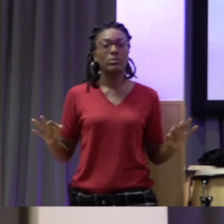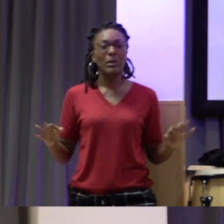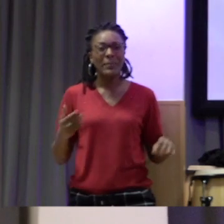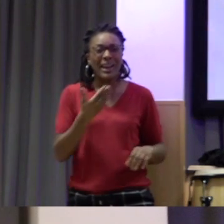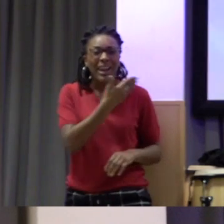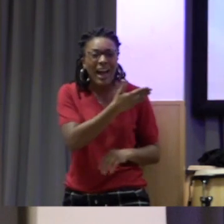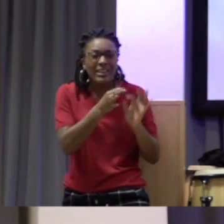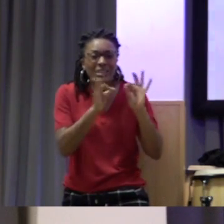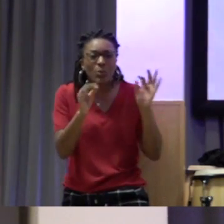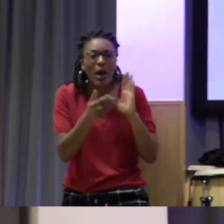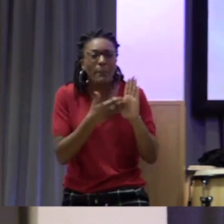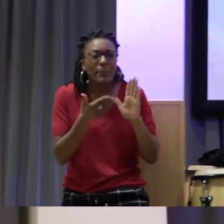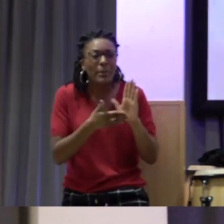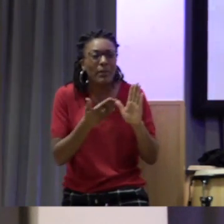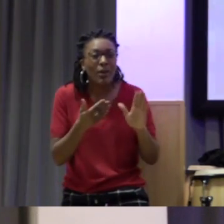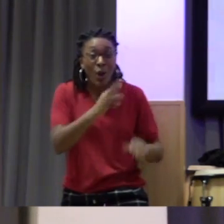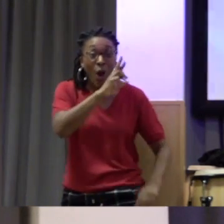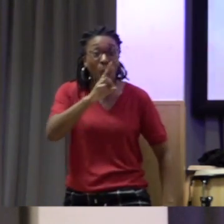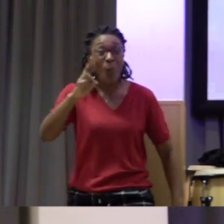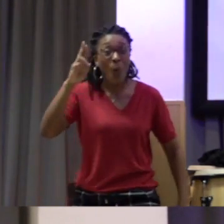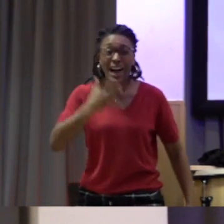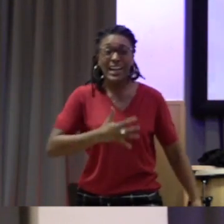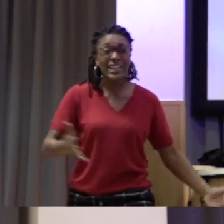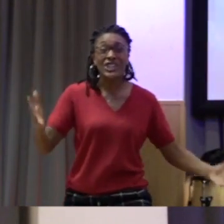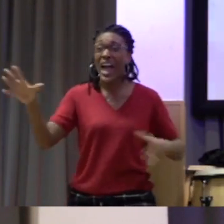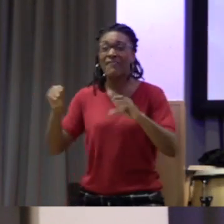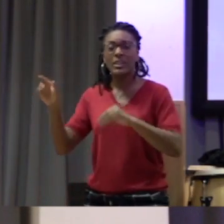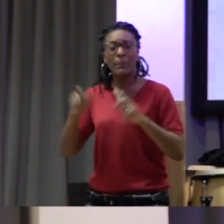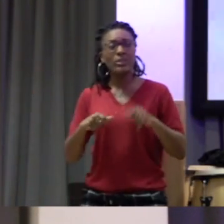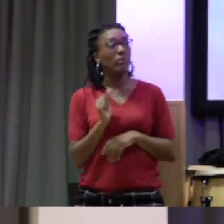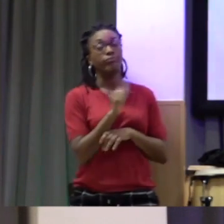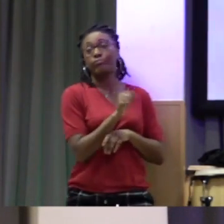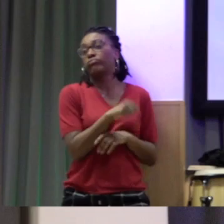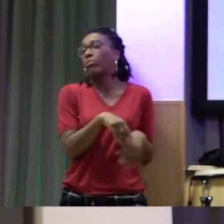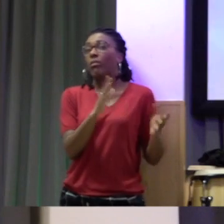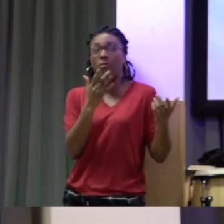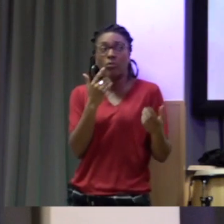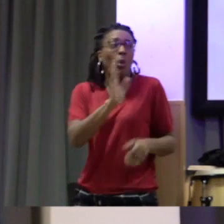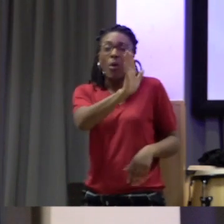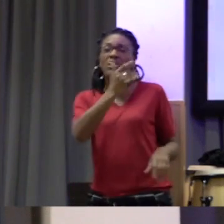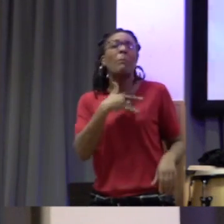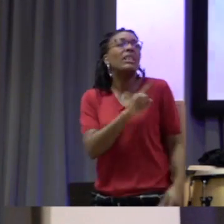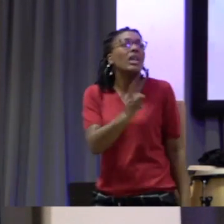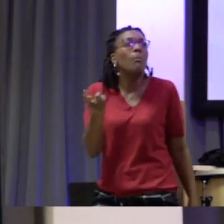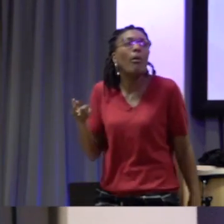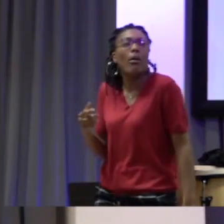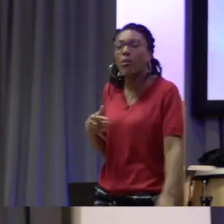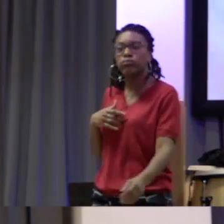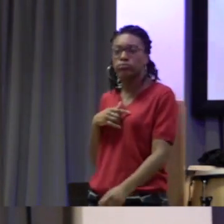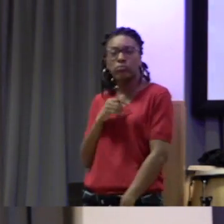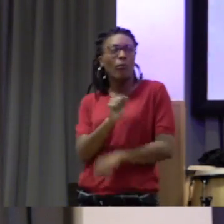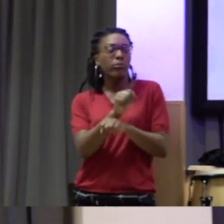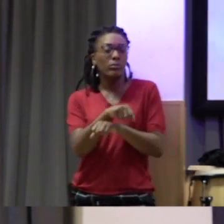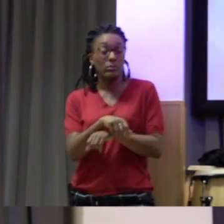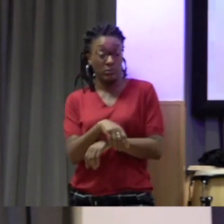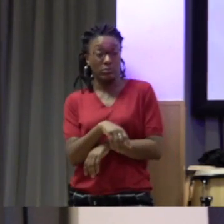récit, un roi qui invite, et vous voyez d'autres qui disent « Oh, ça ne m'intéresse pas ».